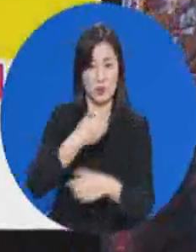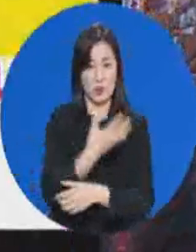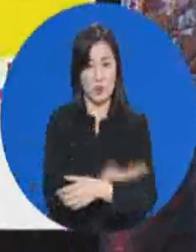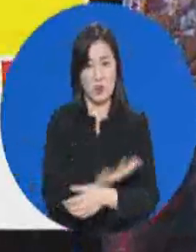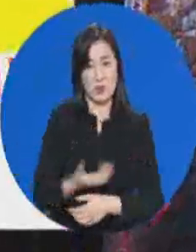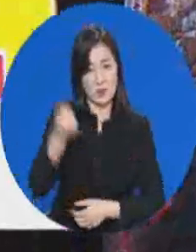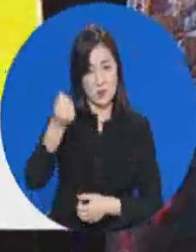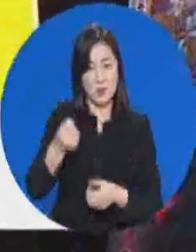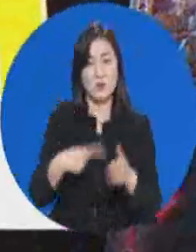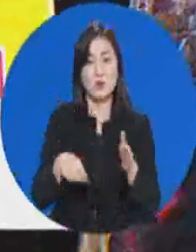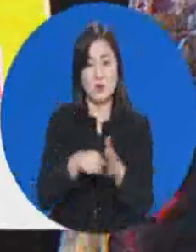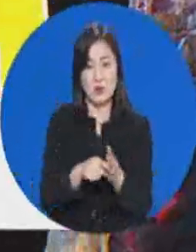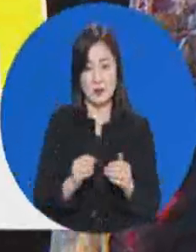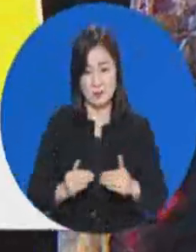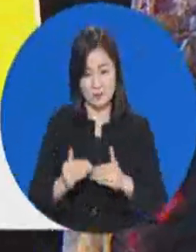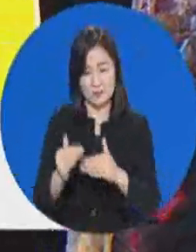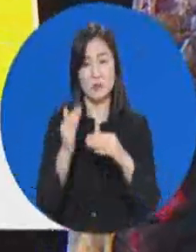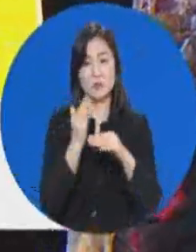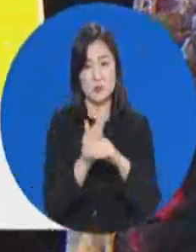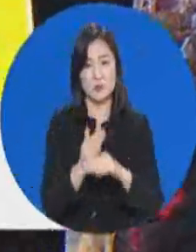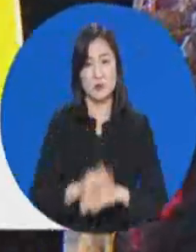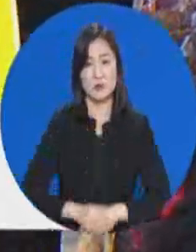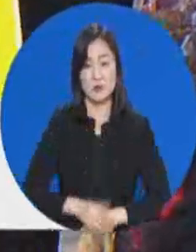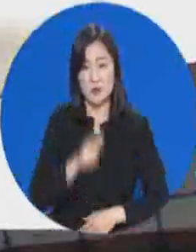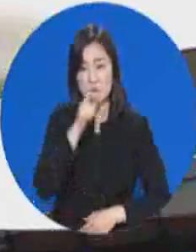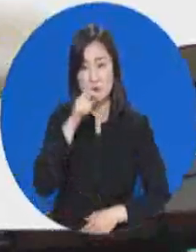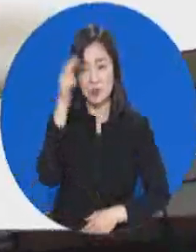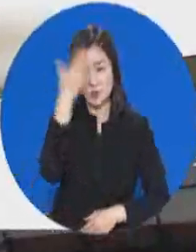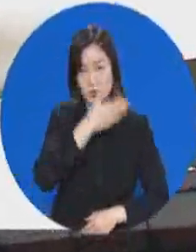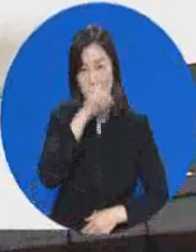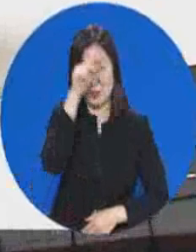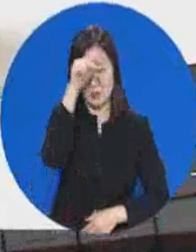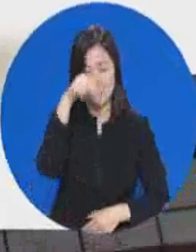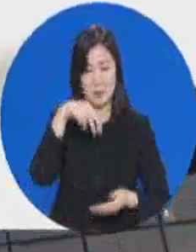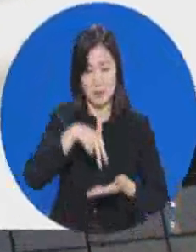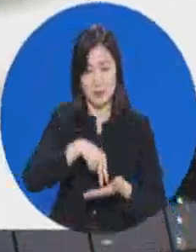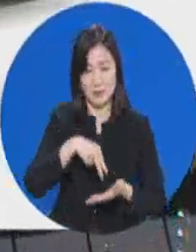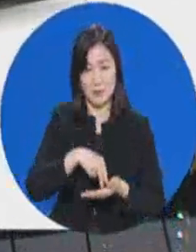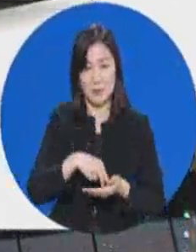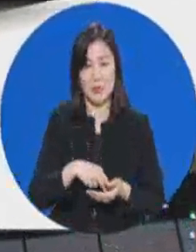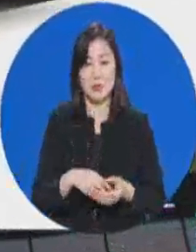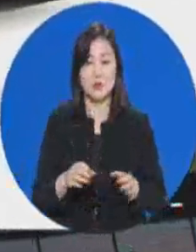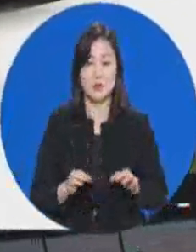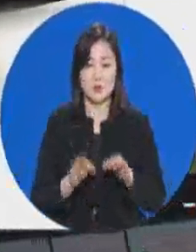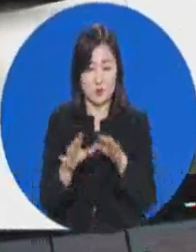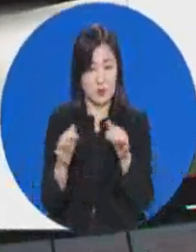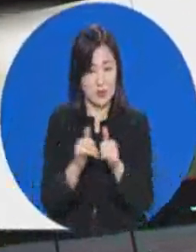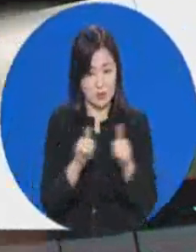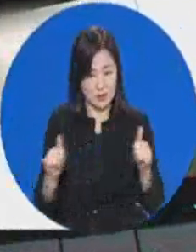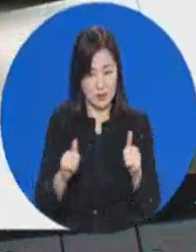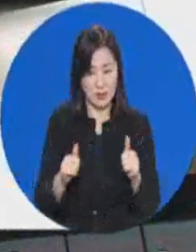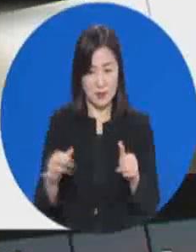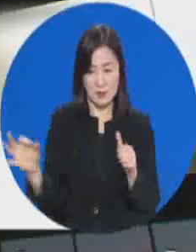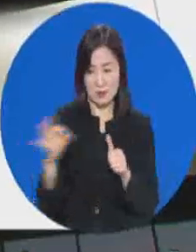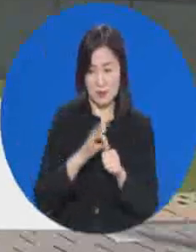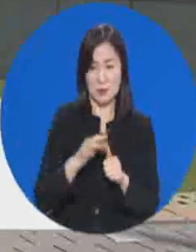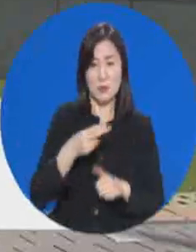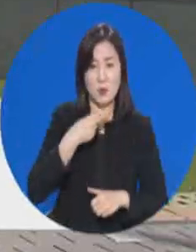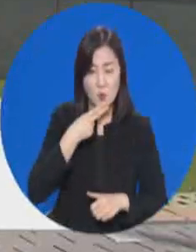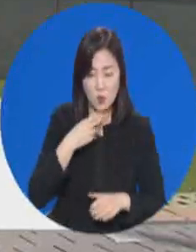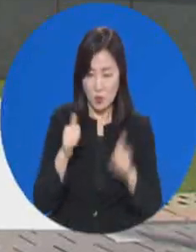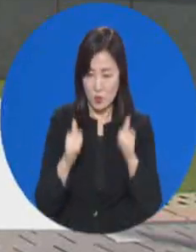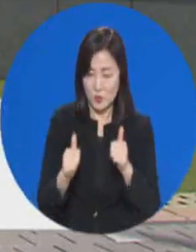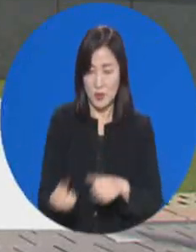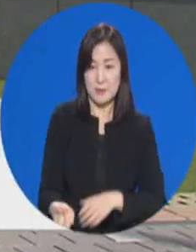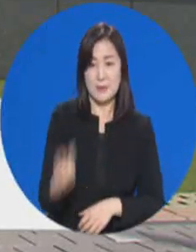명도 집행이 진행됐습니다. 여수경찰서는 투자자들이 수익금 미지급 등 각종 소송에서 승소함에 따라